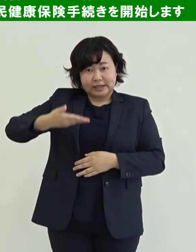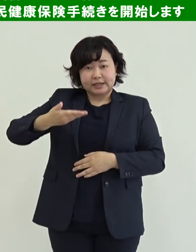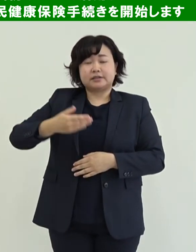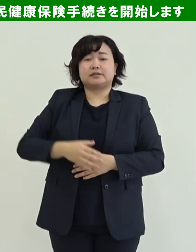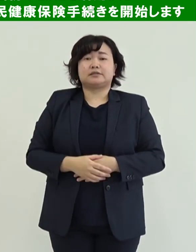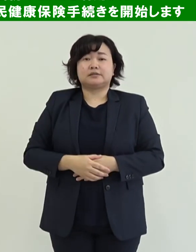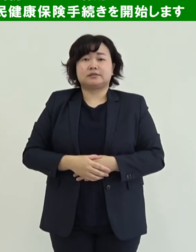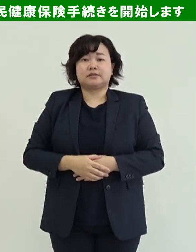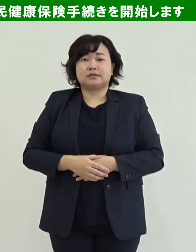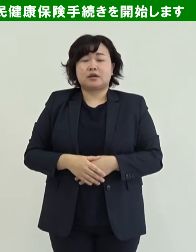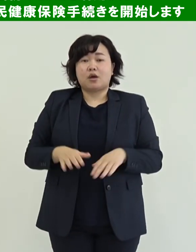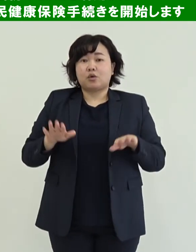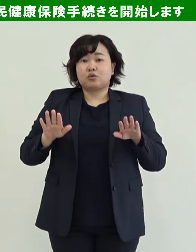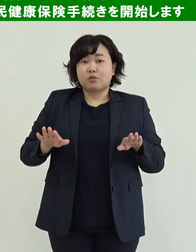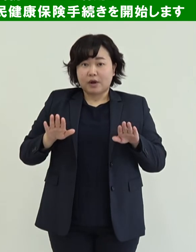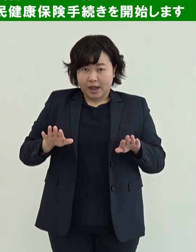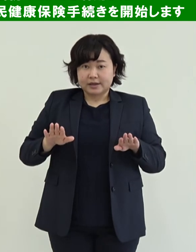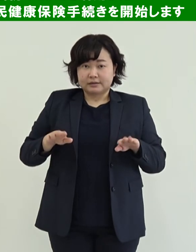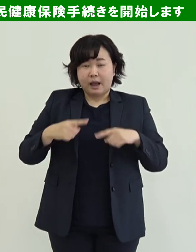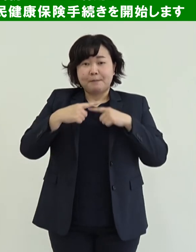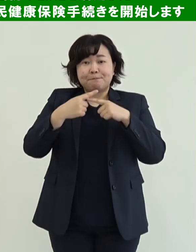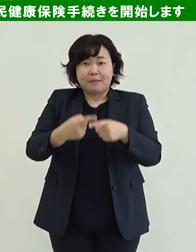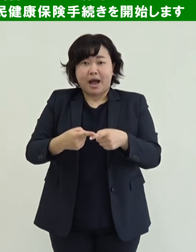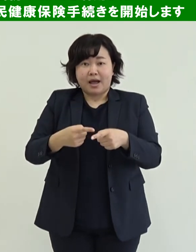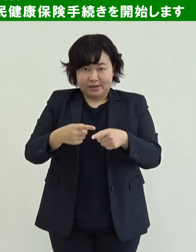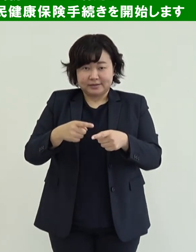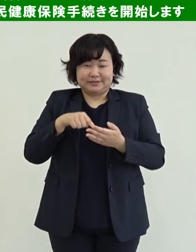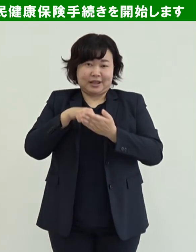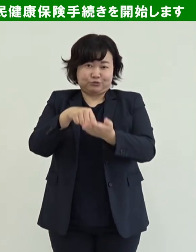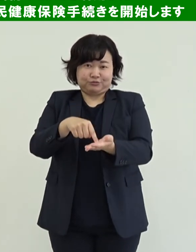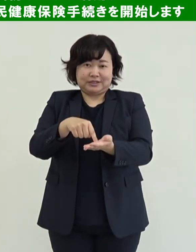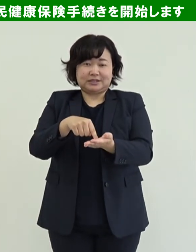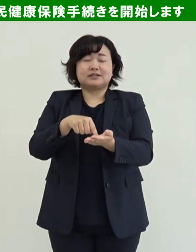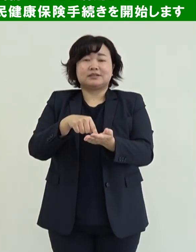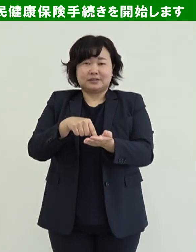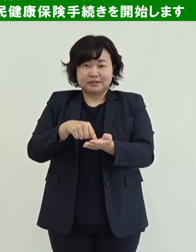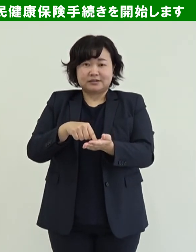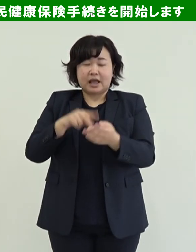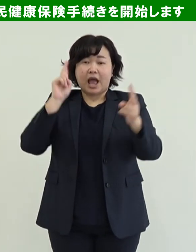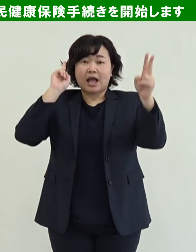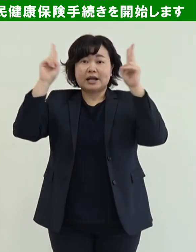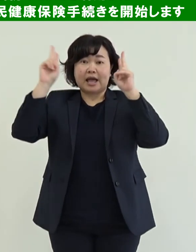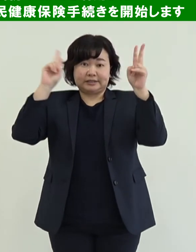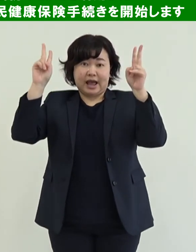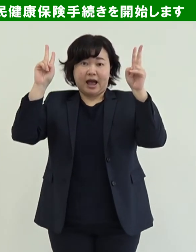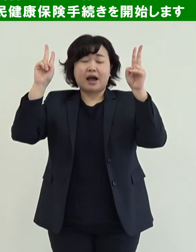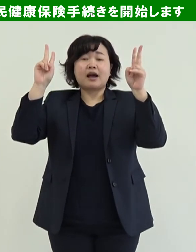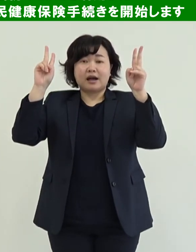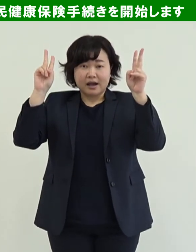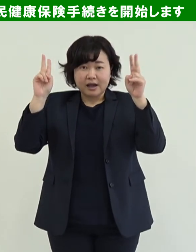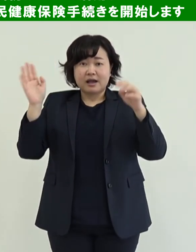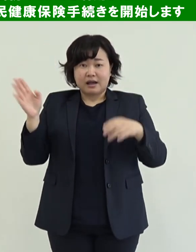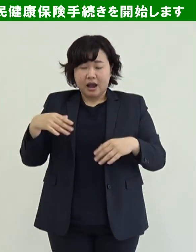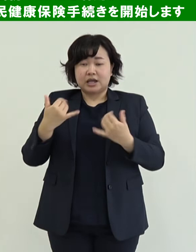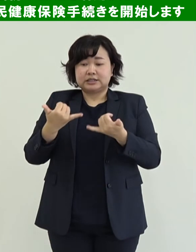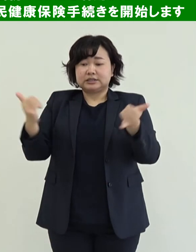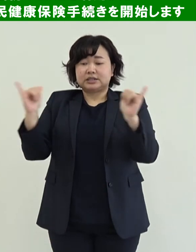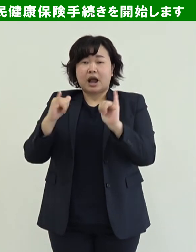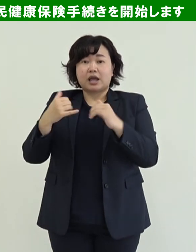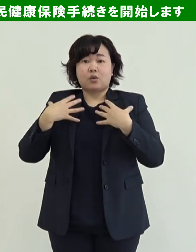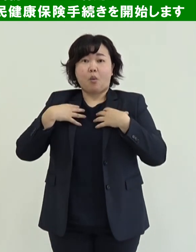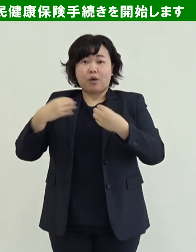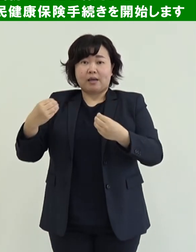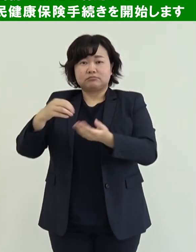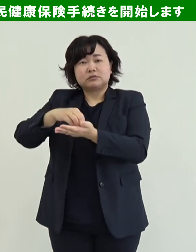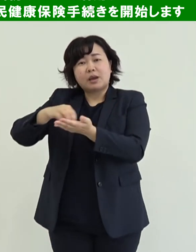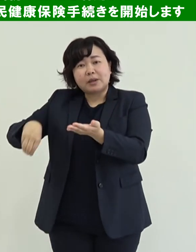今回ですね加入の申請ということになりますので会社さんなどからですね実際に社会保険抜けられた